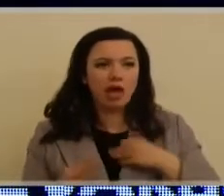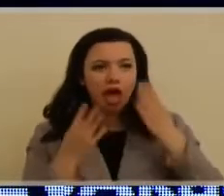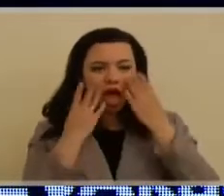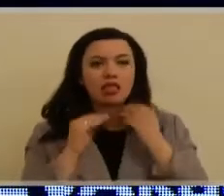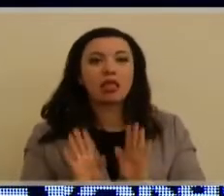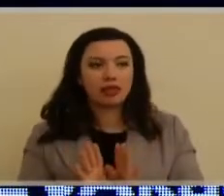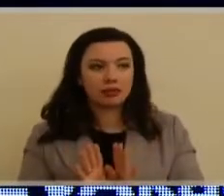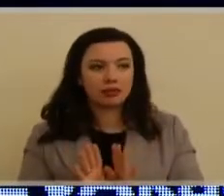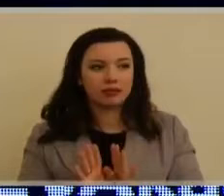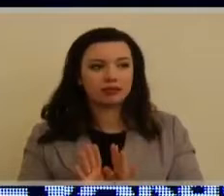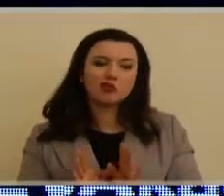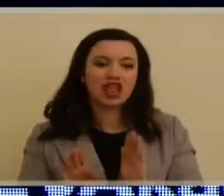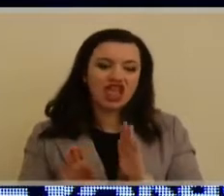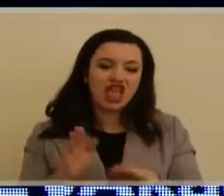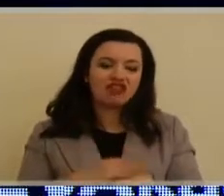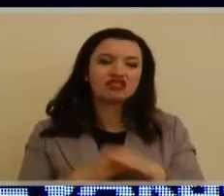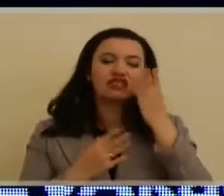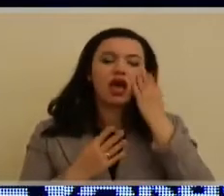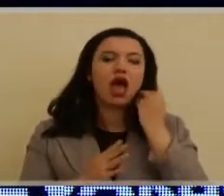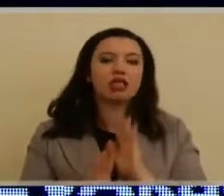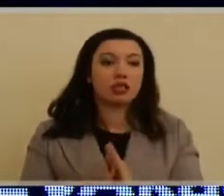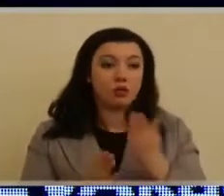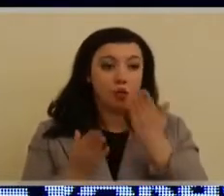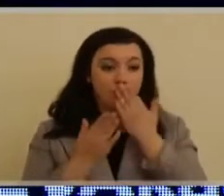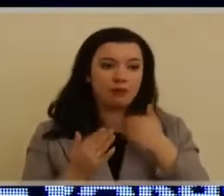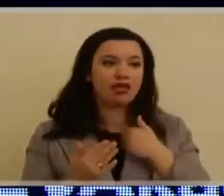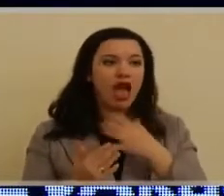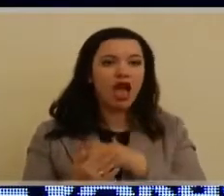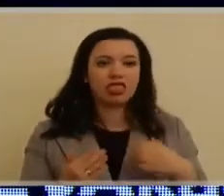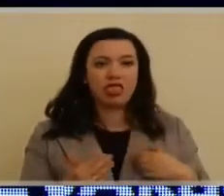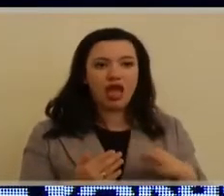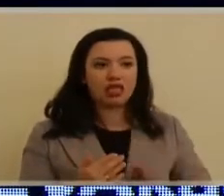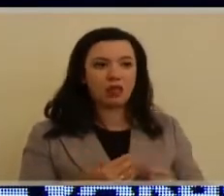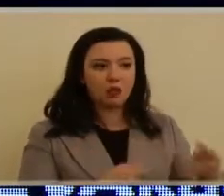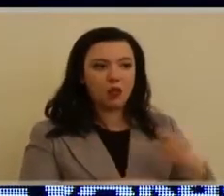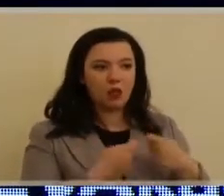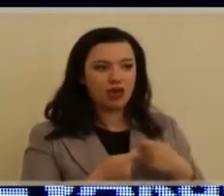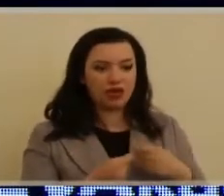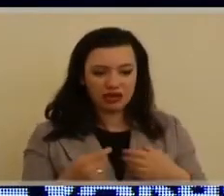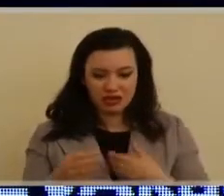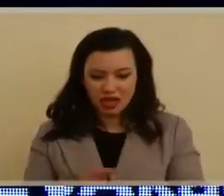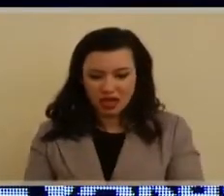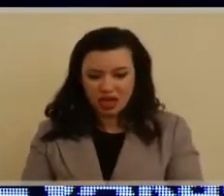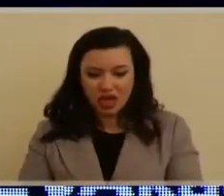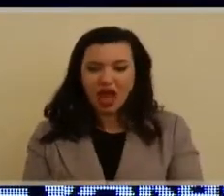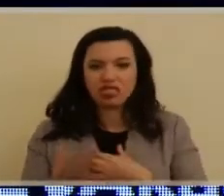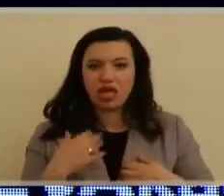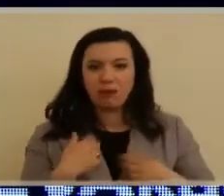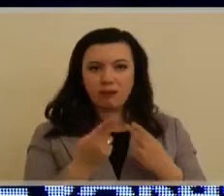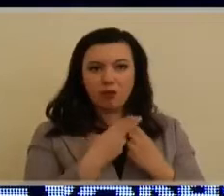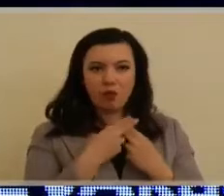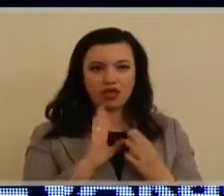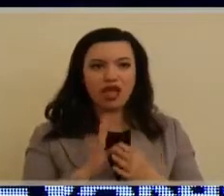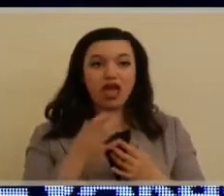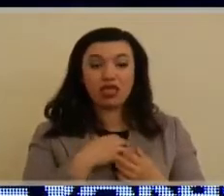anlamlandıramamıştım. Sonra yavaş yavaş anlıyorsunuz. Okumayı bana annem öğretti. Ayağımla kalemi tutup yazı yazmayı annemle öğrendim. Annem